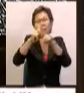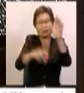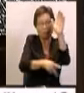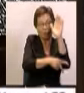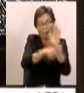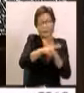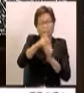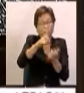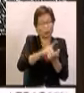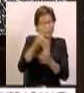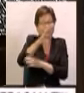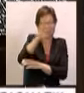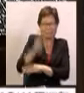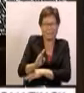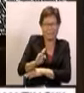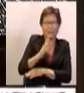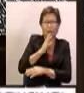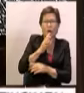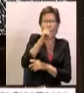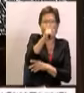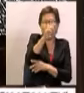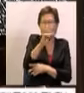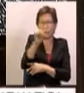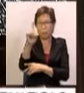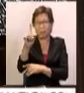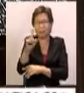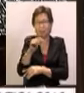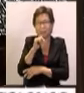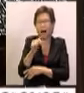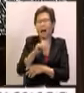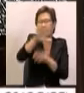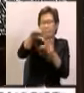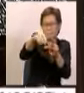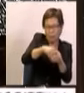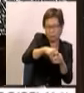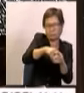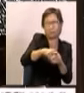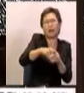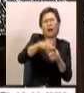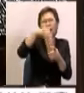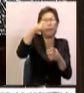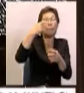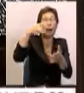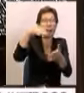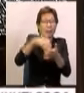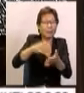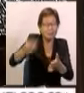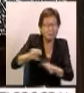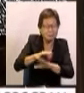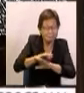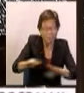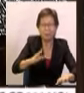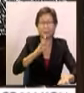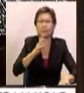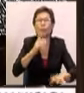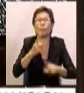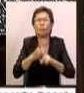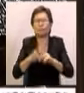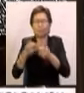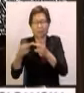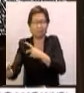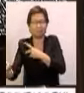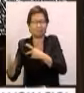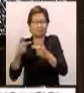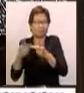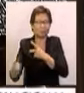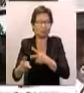tidak sama sekali menyebut kes 1MDB bakal dimasukkan dalam silibus mata pelajaran sejarah Malaysia. Tidak tepat